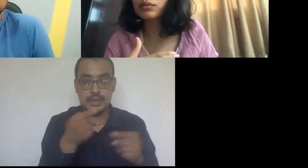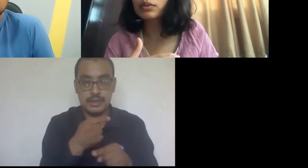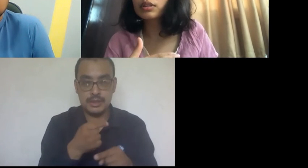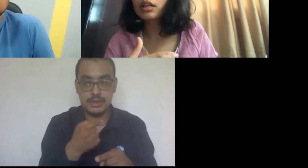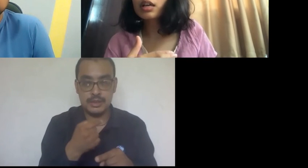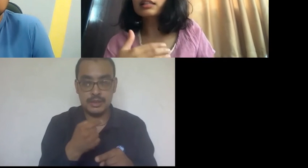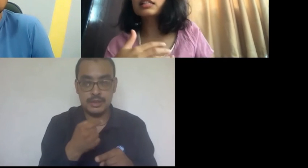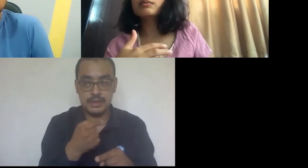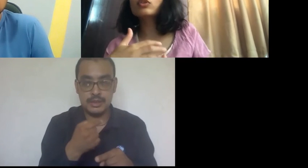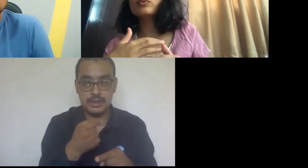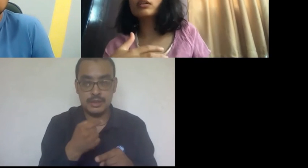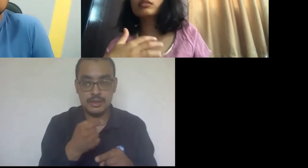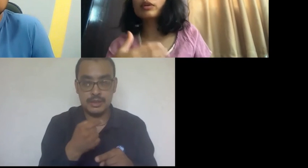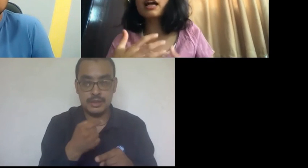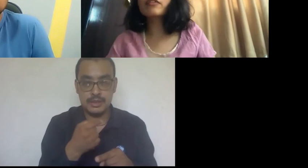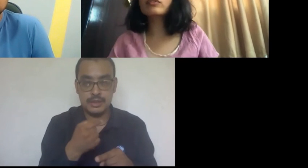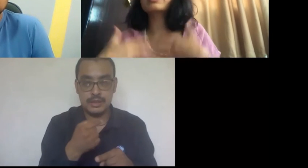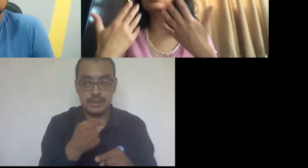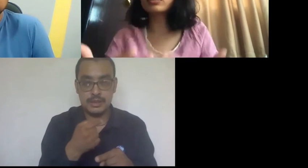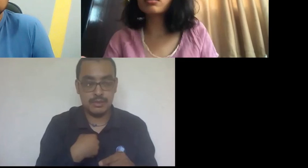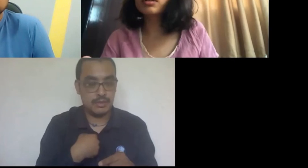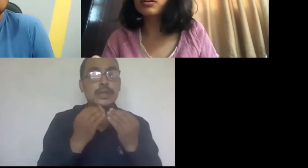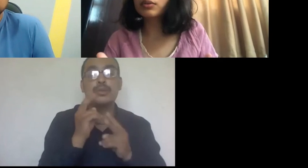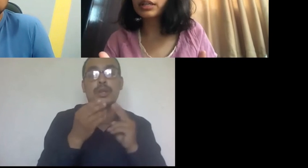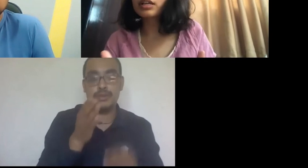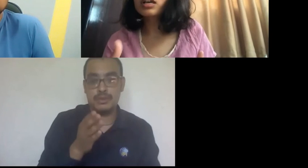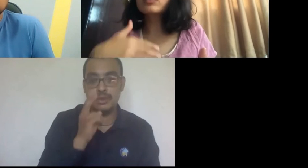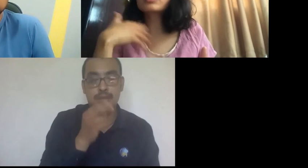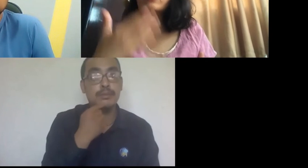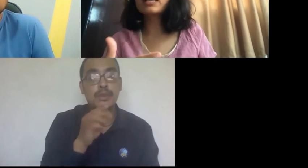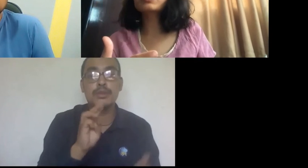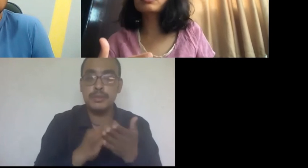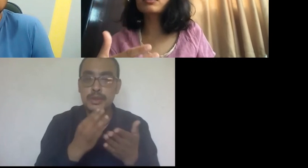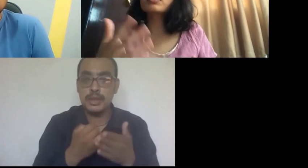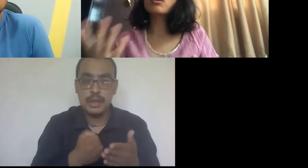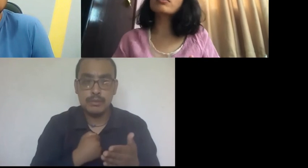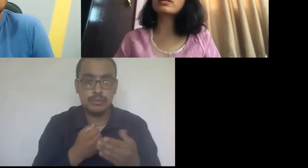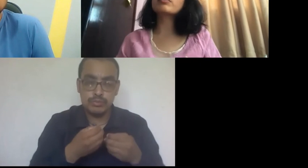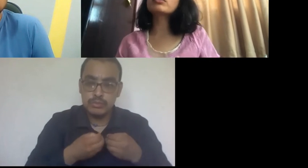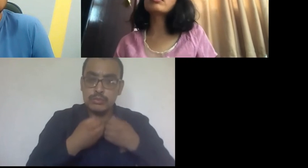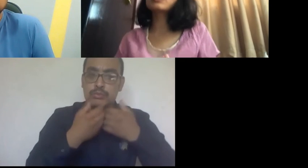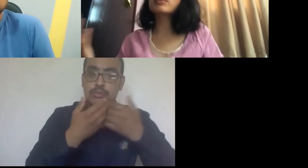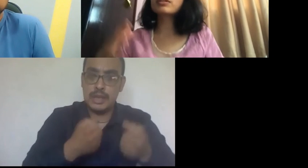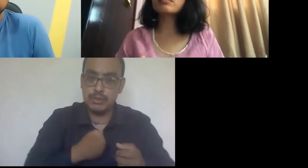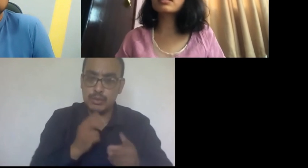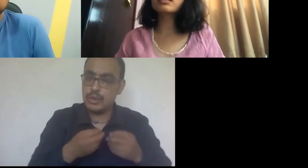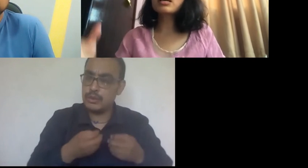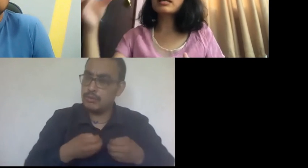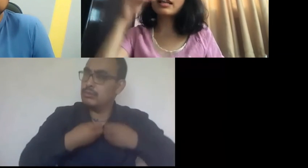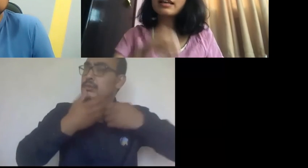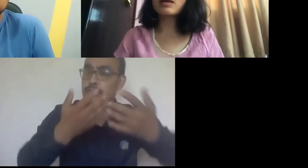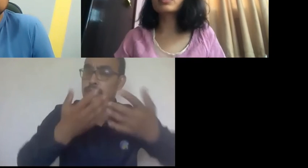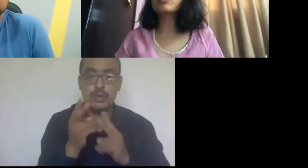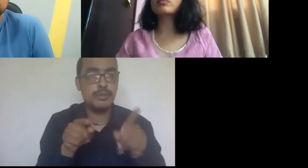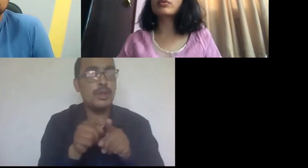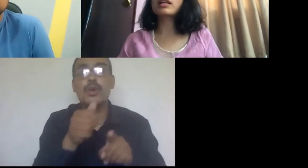देखिरहेको हुन्छु नि त, त्यसमा त्यो भनेको त मैले आफूलाई एक्सप्रेस गरिरहेको होइन। अब त्यो आफूलाई एक्सप्रेस गरेपछि अरूहरूले पनि त्यो एक्सप्रेसनमा चाहिँ